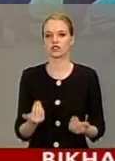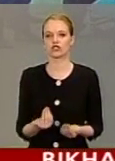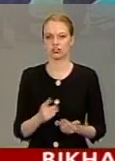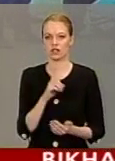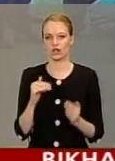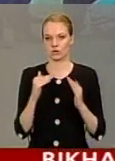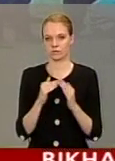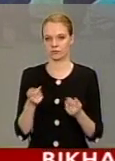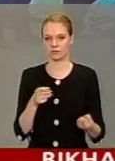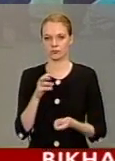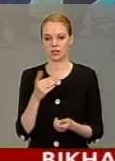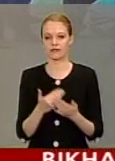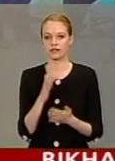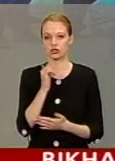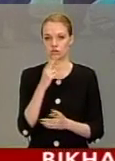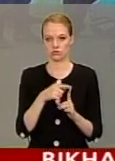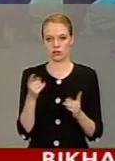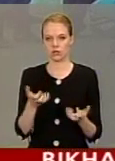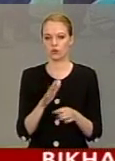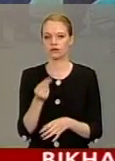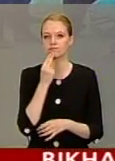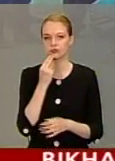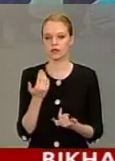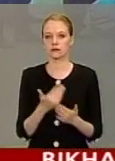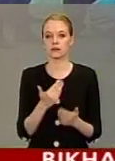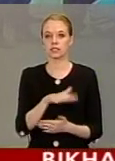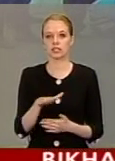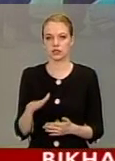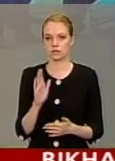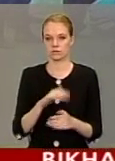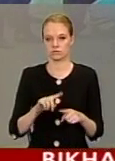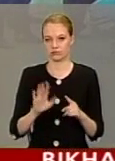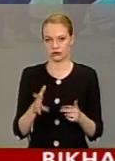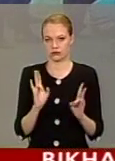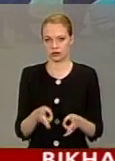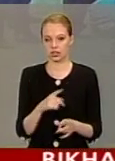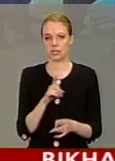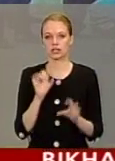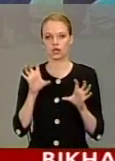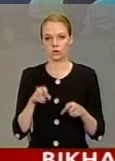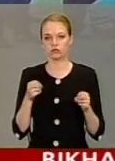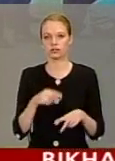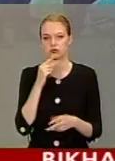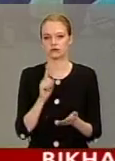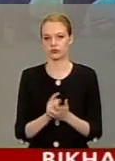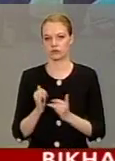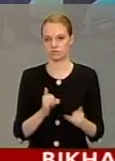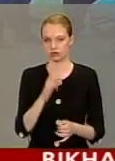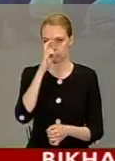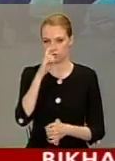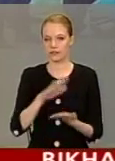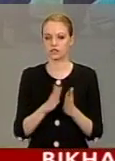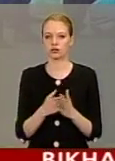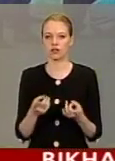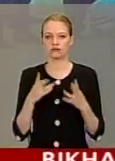мерії. Від січня родини не отримують суміші, без якої діти просто приречені. За законом, спецхарчування має забезпечити держава.